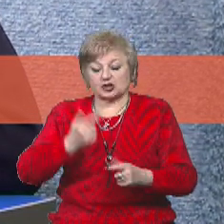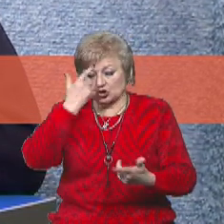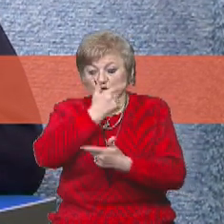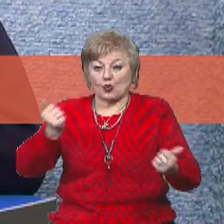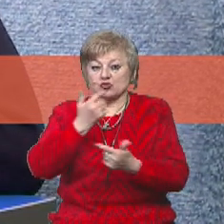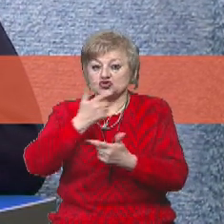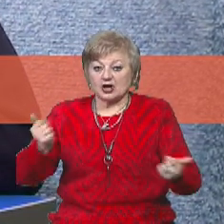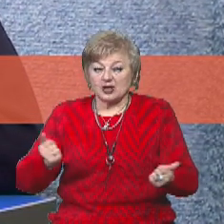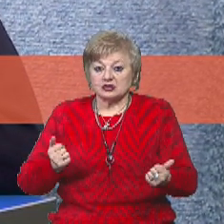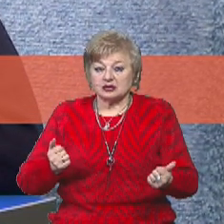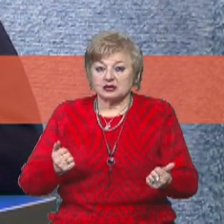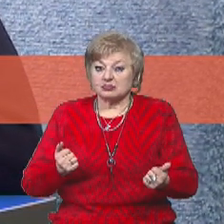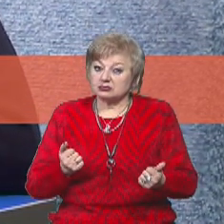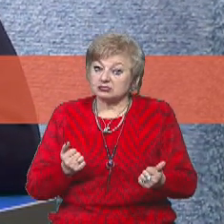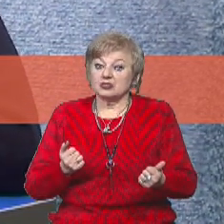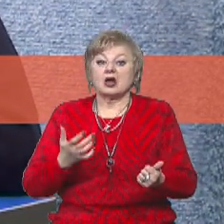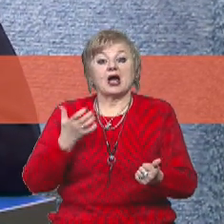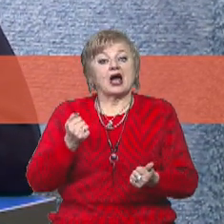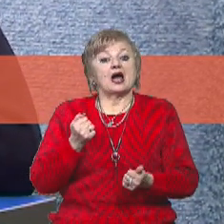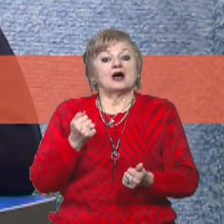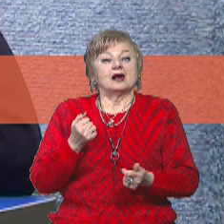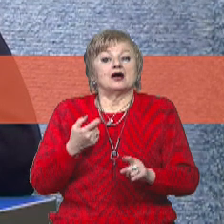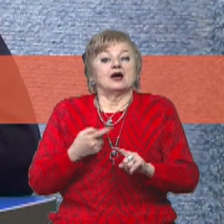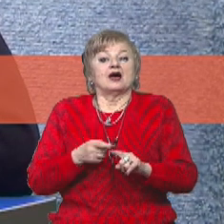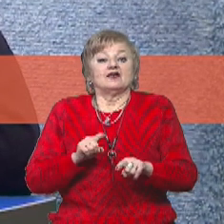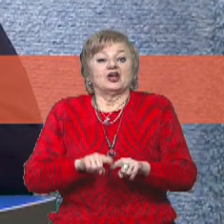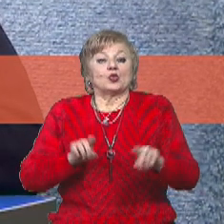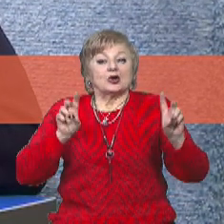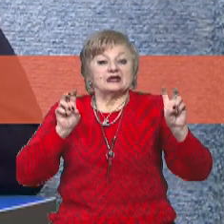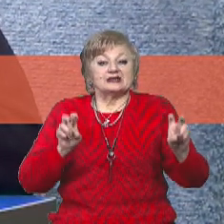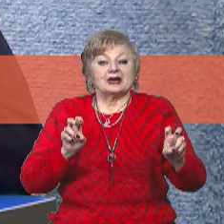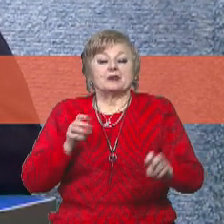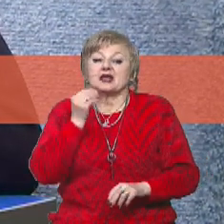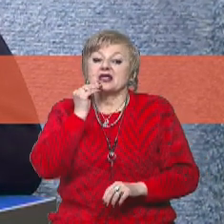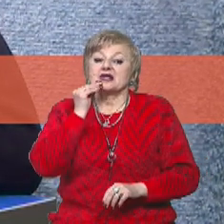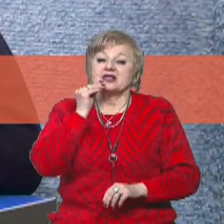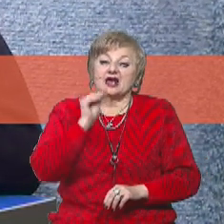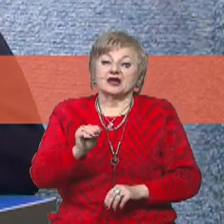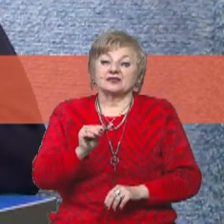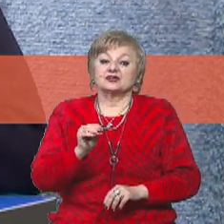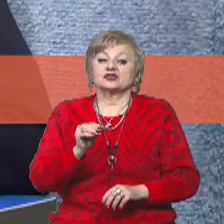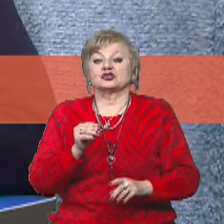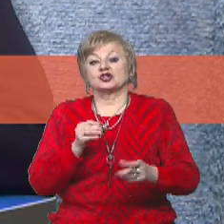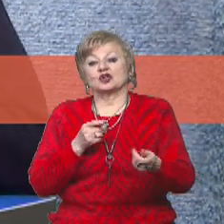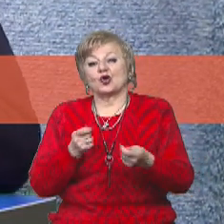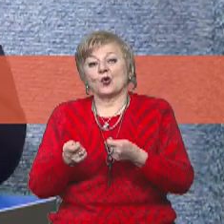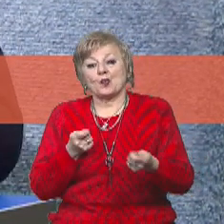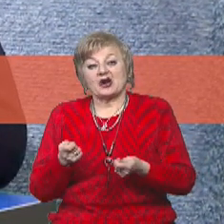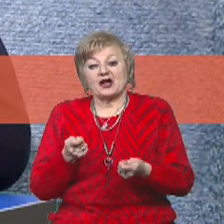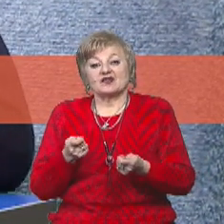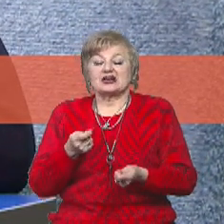сповіщення місяці, а заповідній темі якісного управління чи